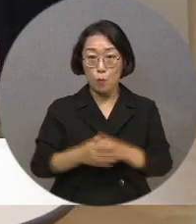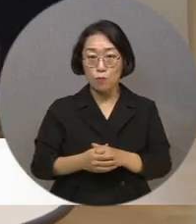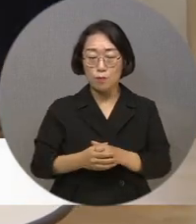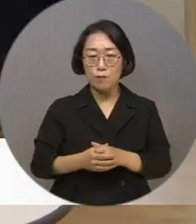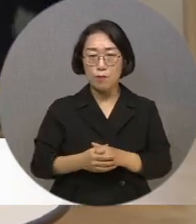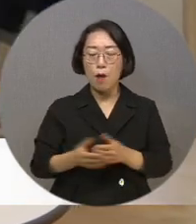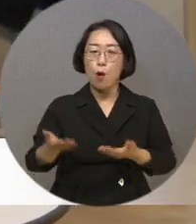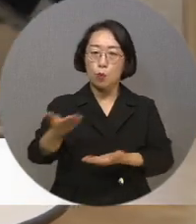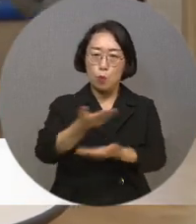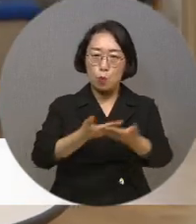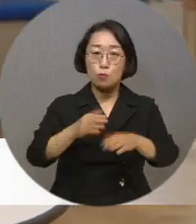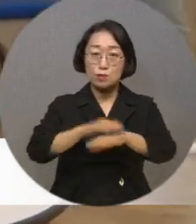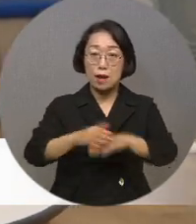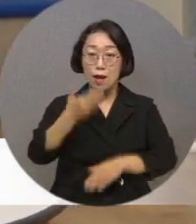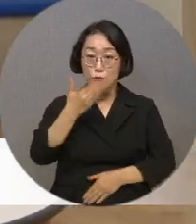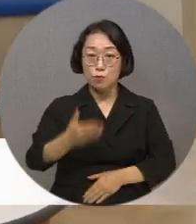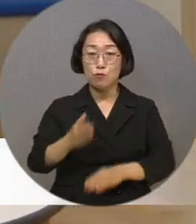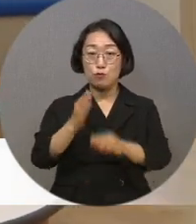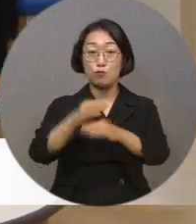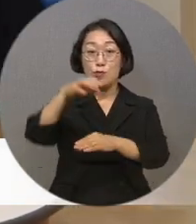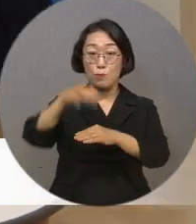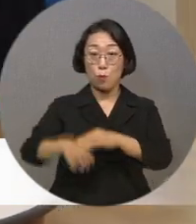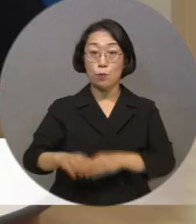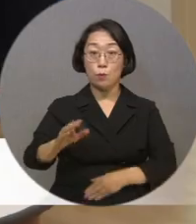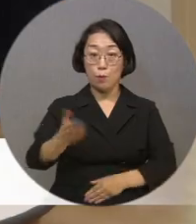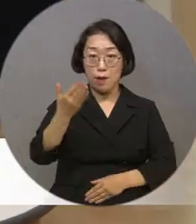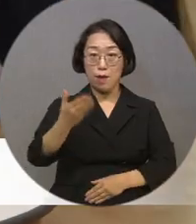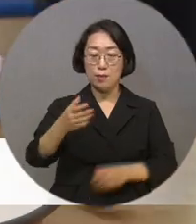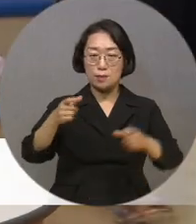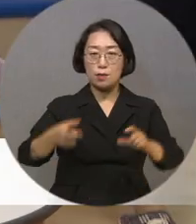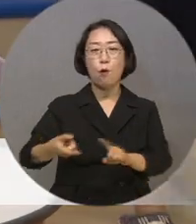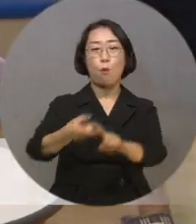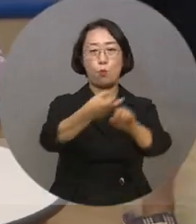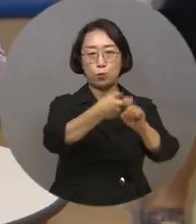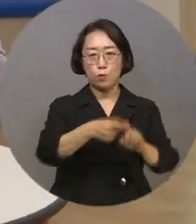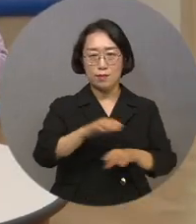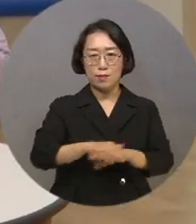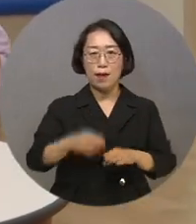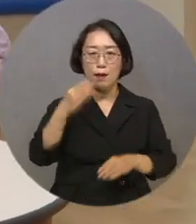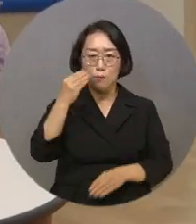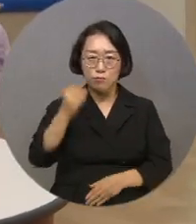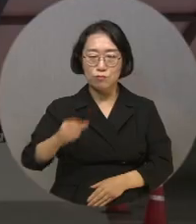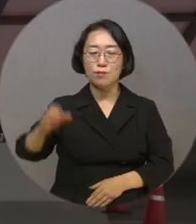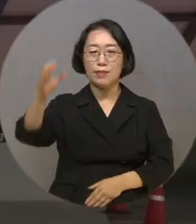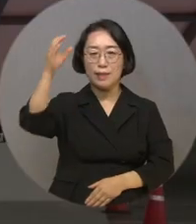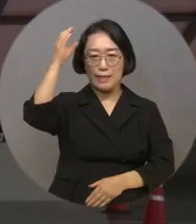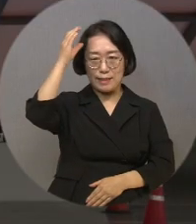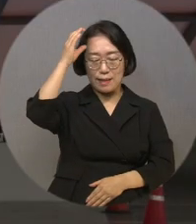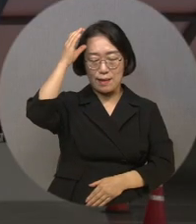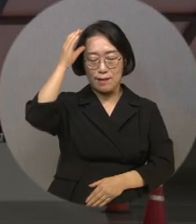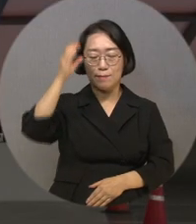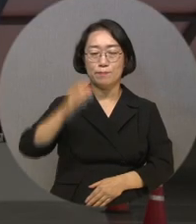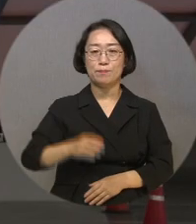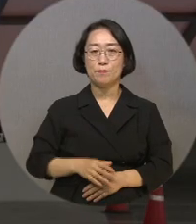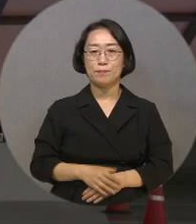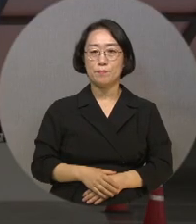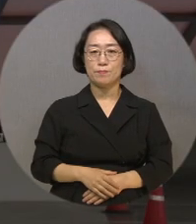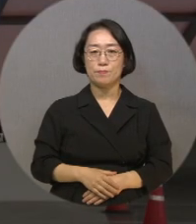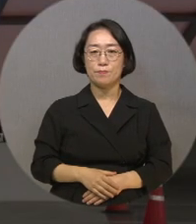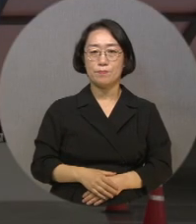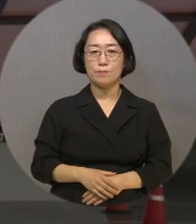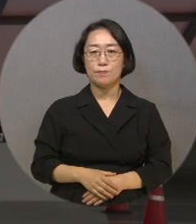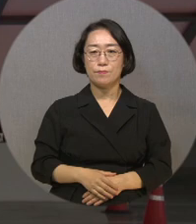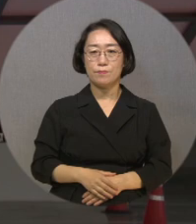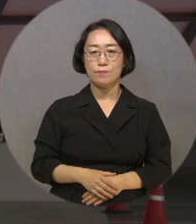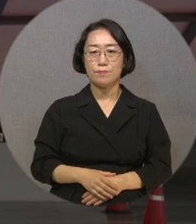활발히 교류할 수 있는 거점이 생겨 지역 공동체 활성화가 기대됩니다. 복지TV 뉴스